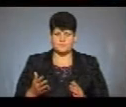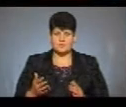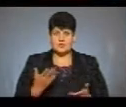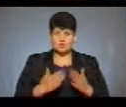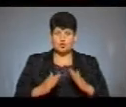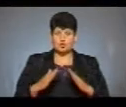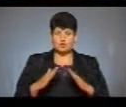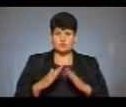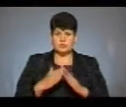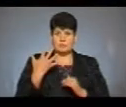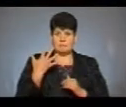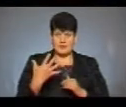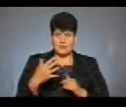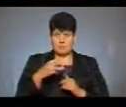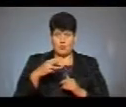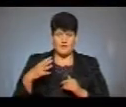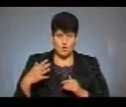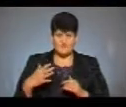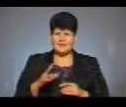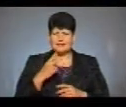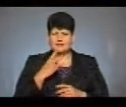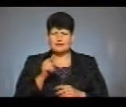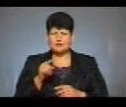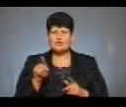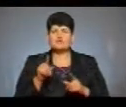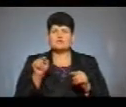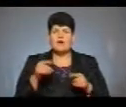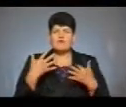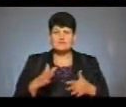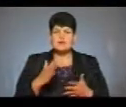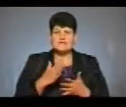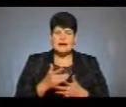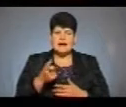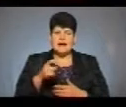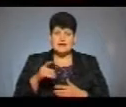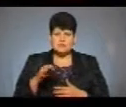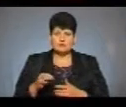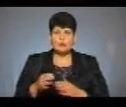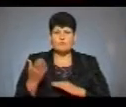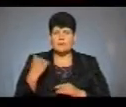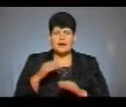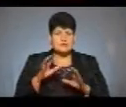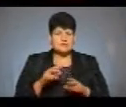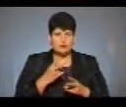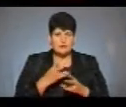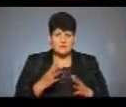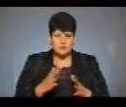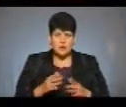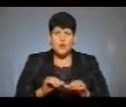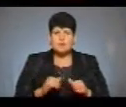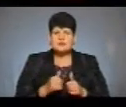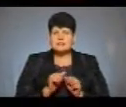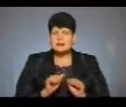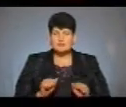будинок 5-поверховий, незважаючи на те, що там вже є газові котли, бо що попередній закон цього не передбачав, комісія не